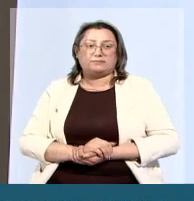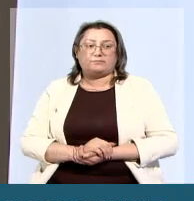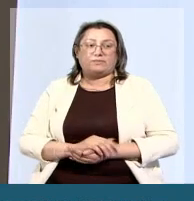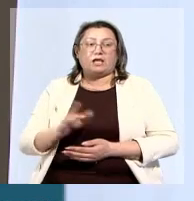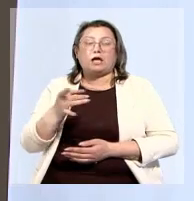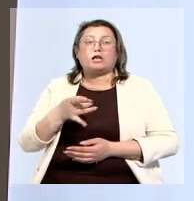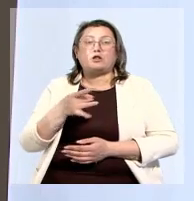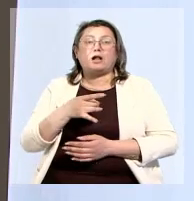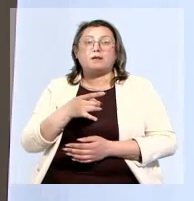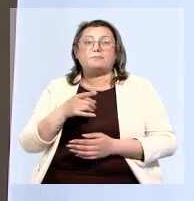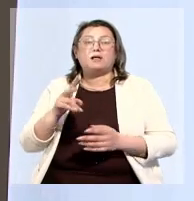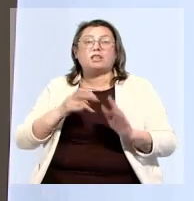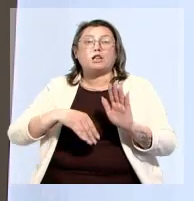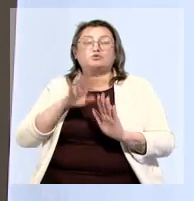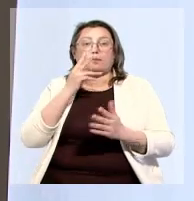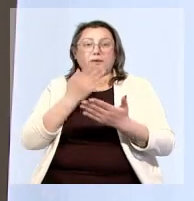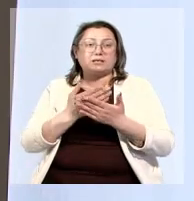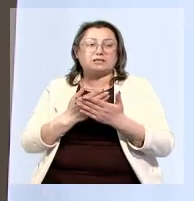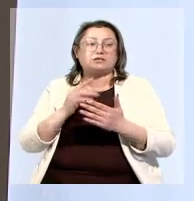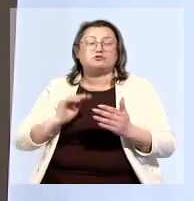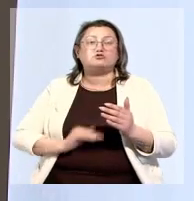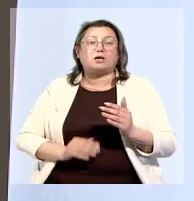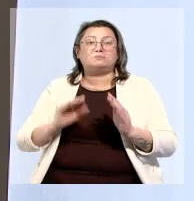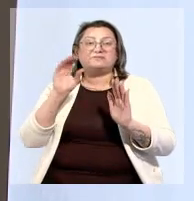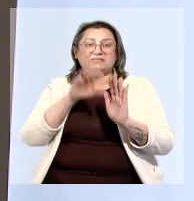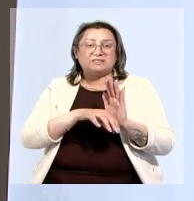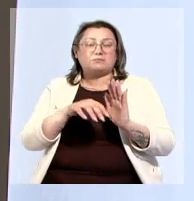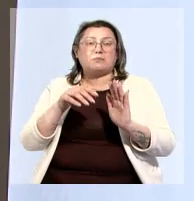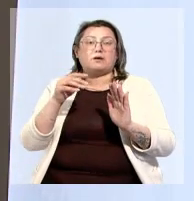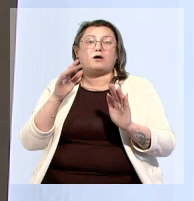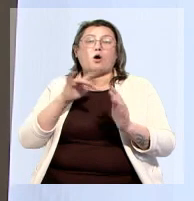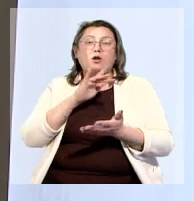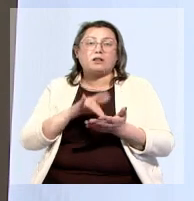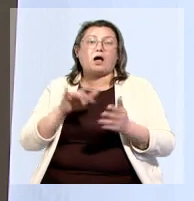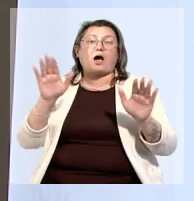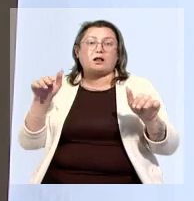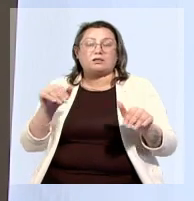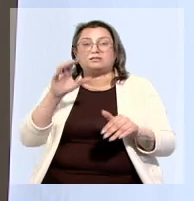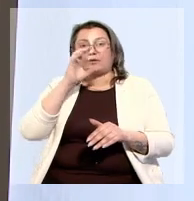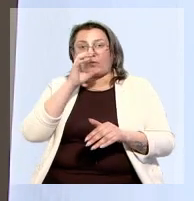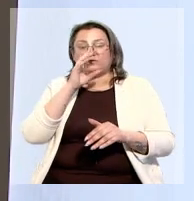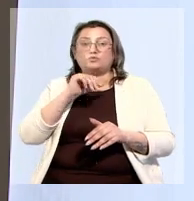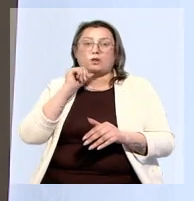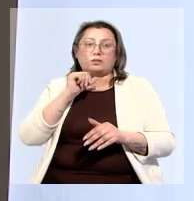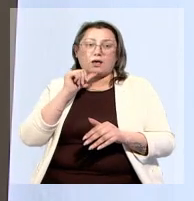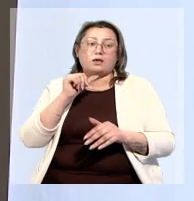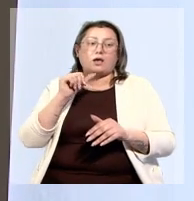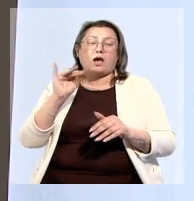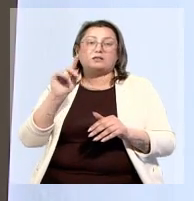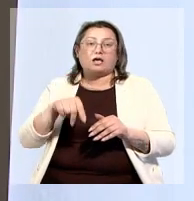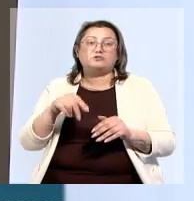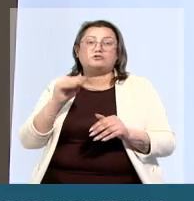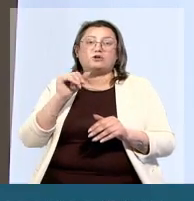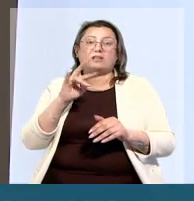В региональном разрезе наилучшие показатели по частным инвестициям отмечены в городах Аркалык, Лисаковск и Кустанай, а также